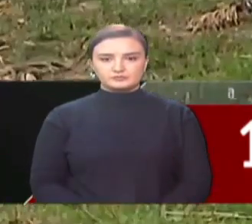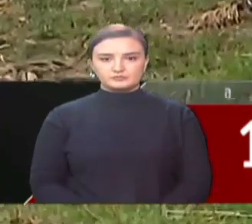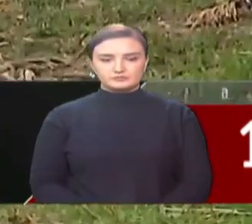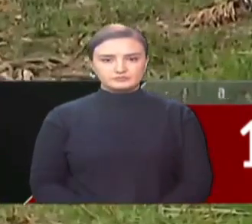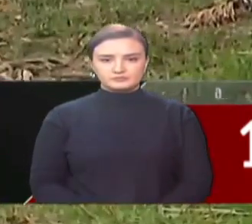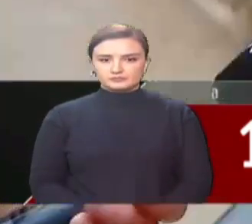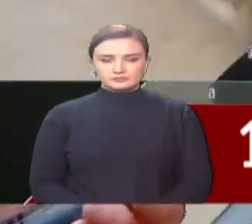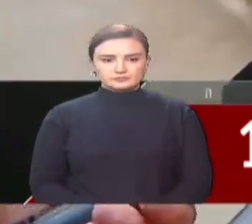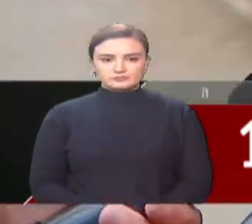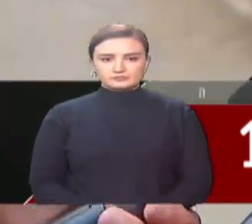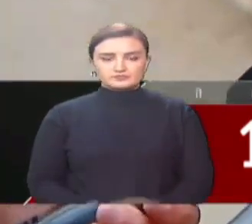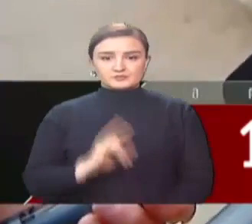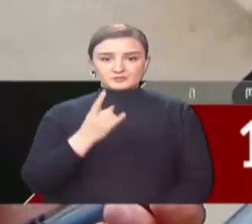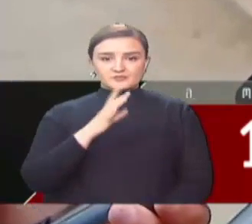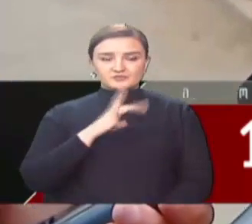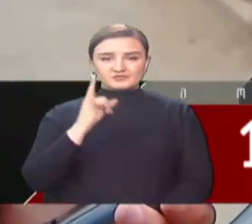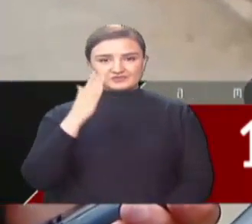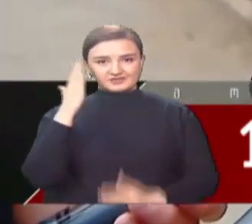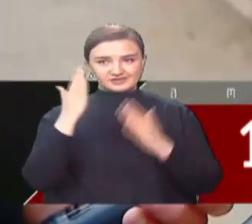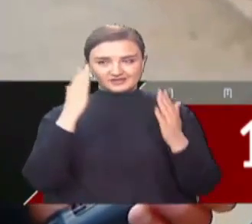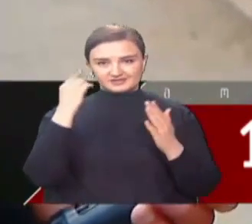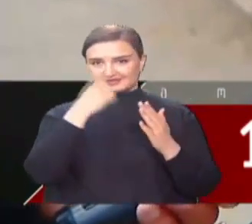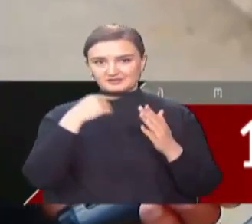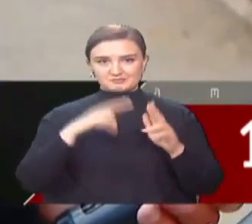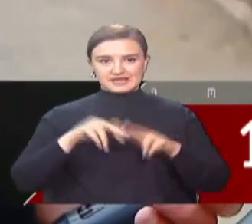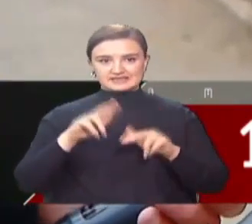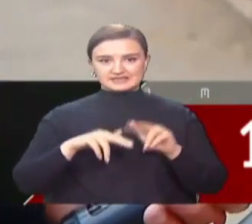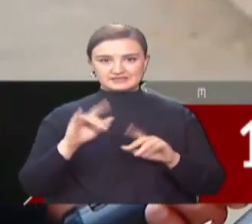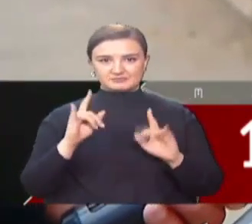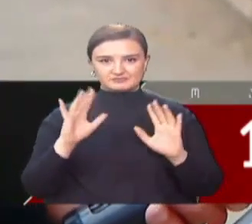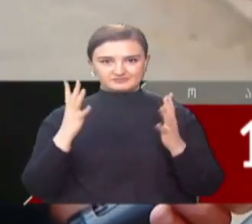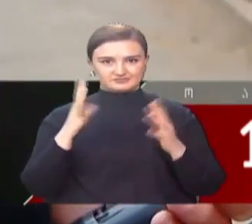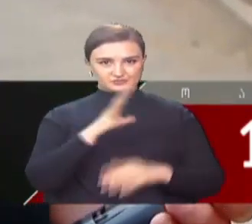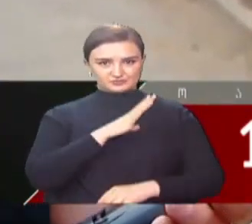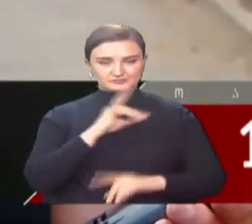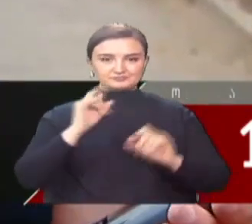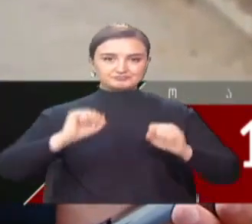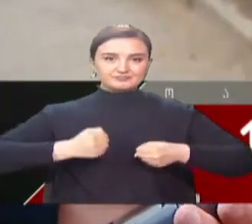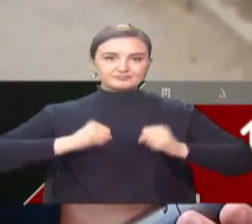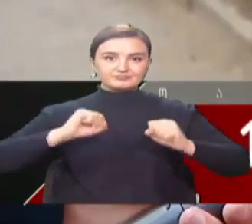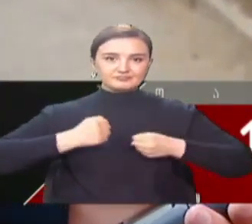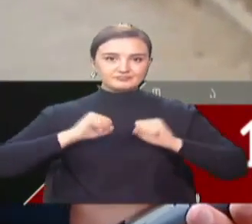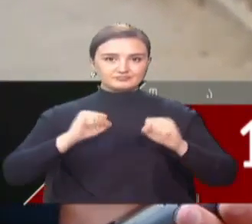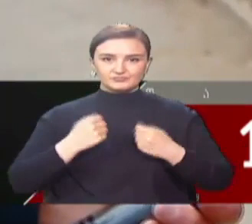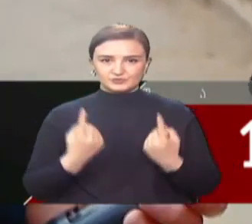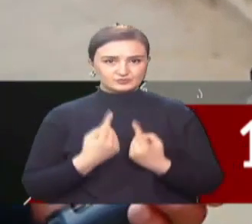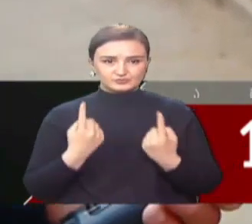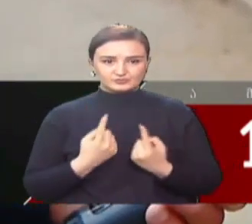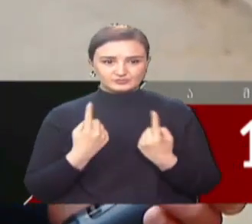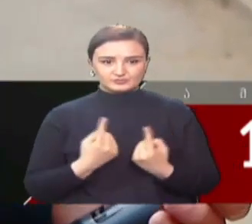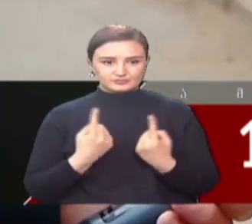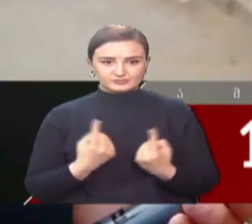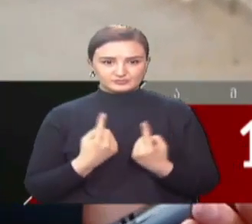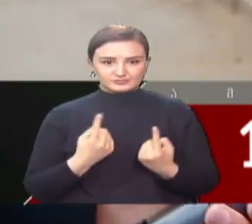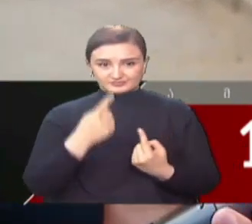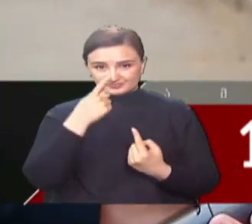იყო ეს ბავშვი და მხიარ გუნებაზე იყო და იქანავა იქ, აი იქ პაწაწინასკვერი